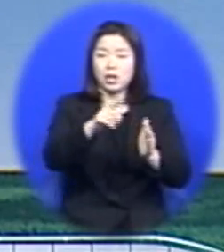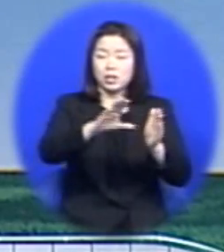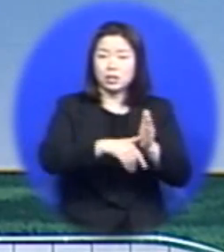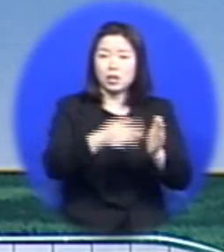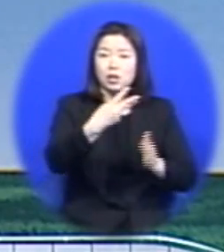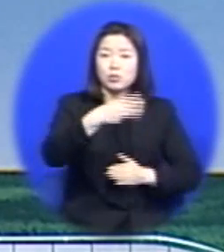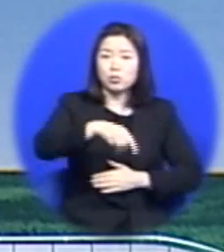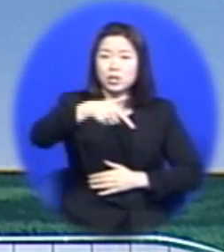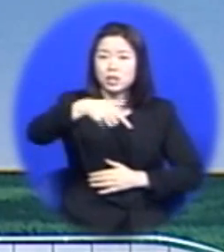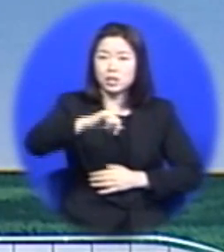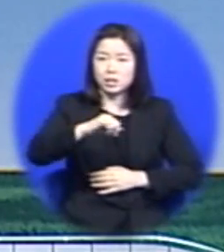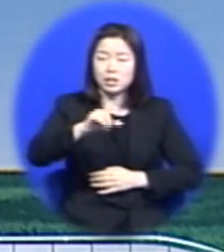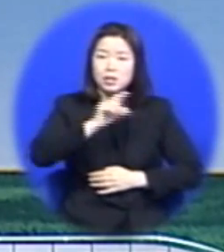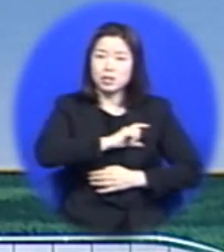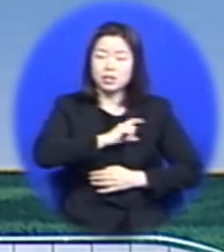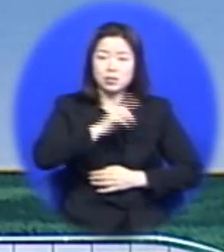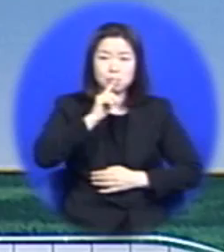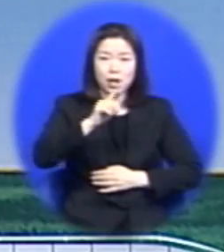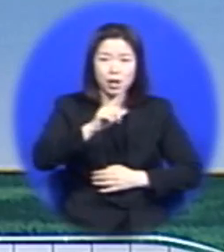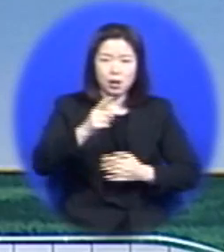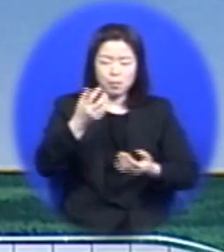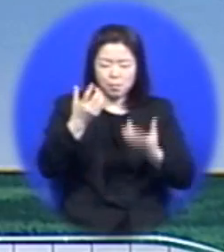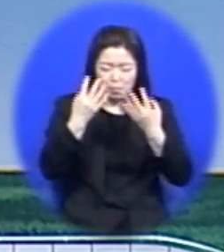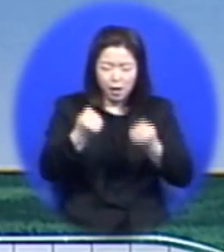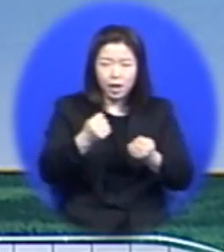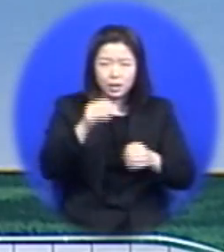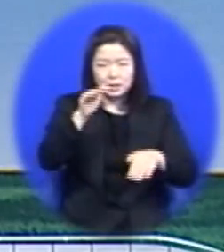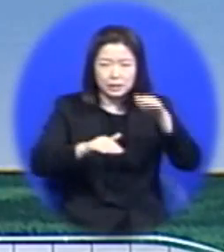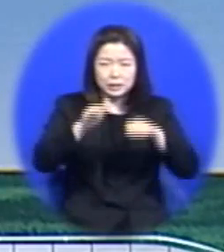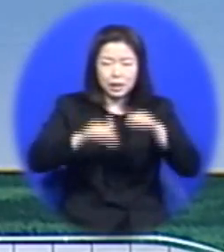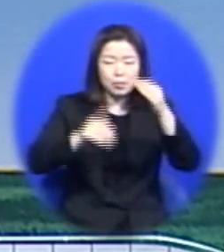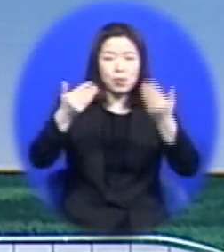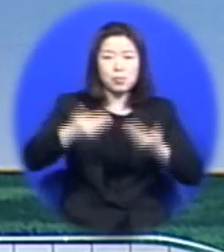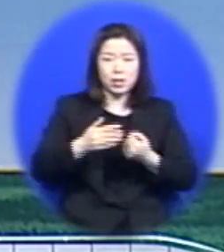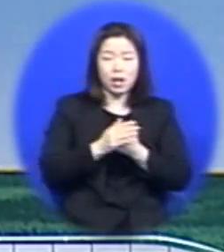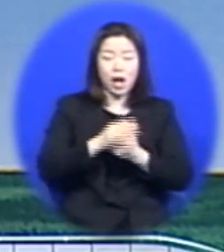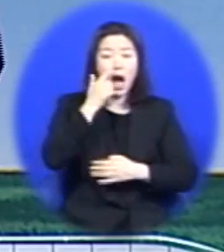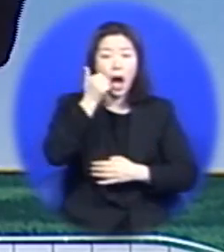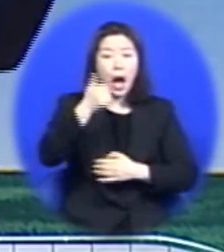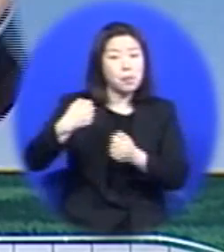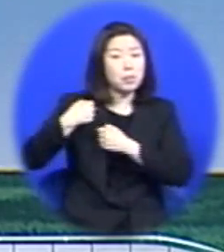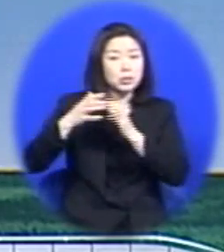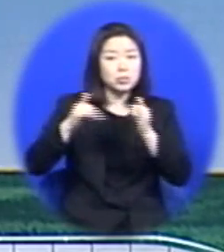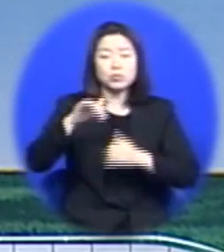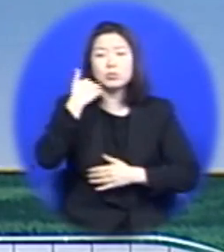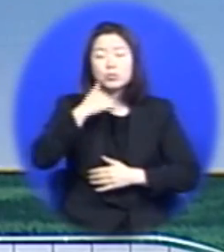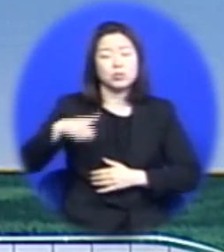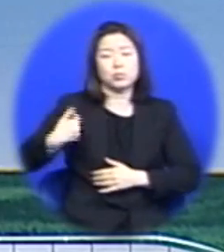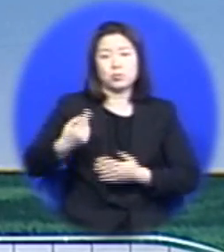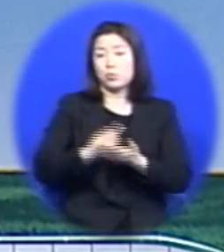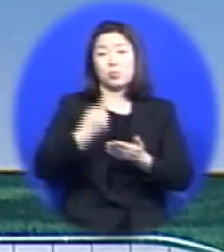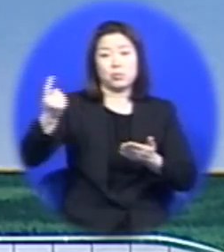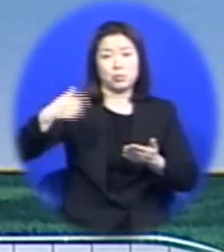온갖 멸시와 차별을 받은 아이죠. 미군은, 아버지 미군은 누군지도 모르고 떠났습니다.